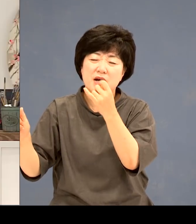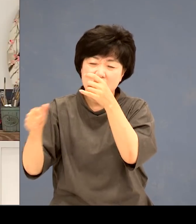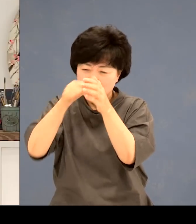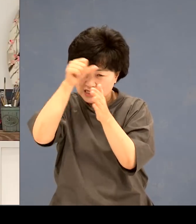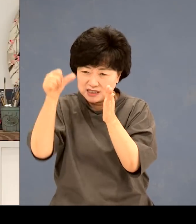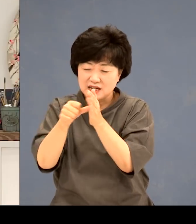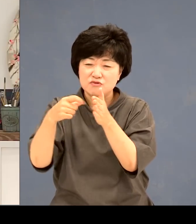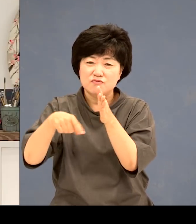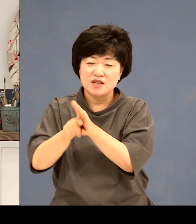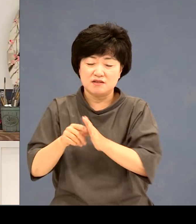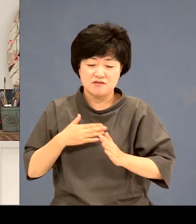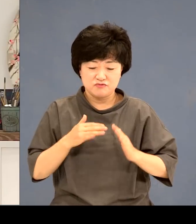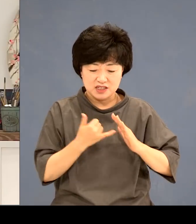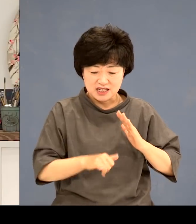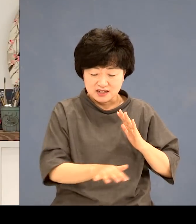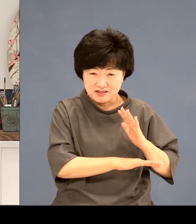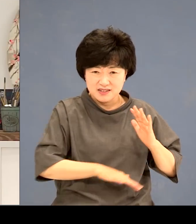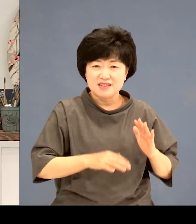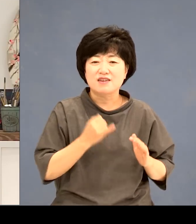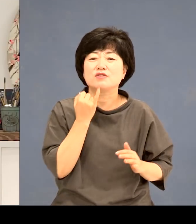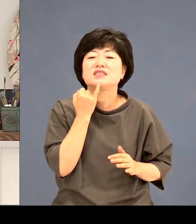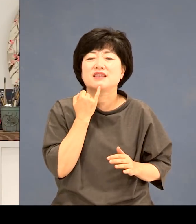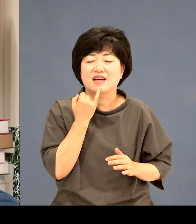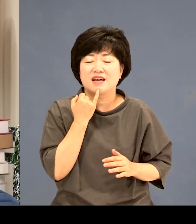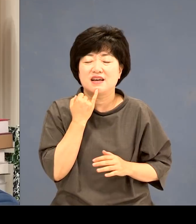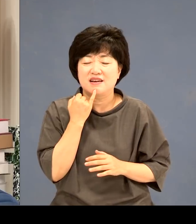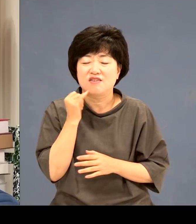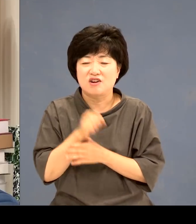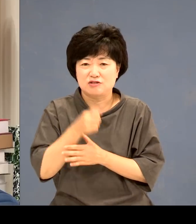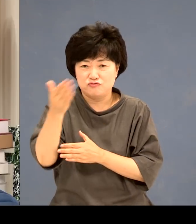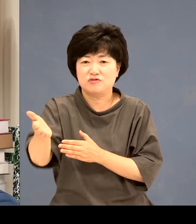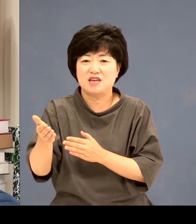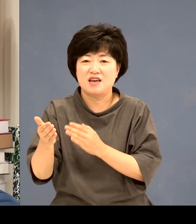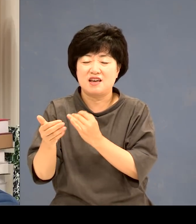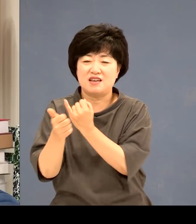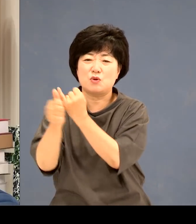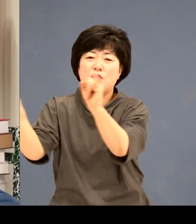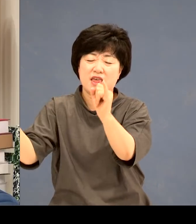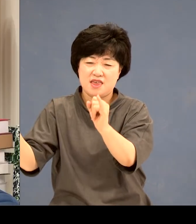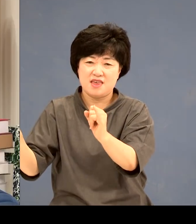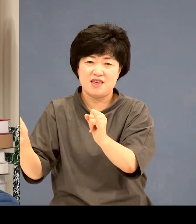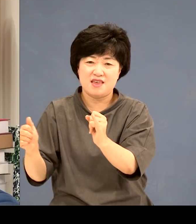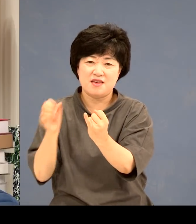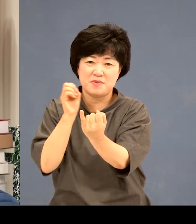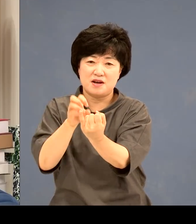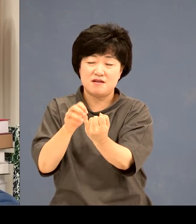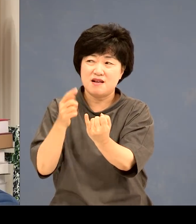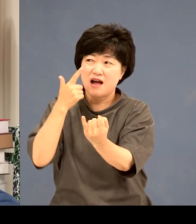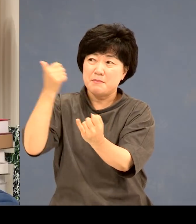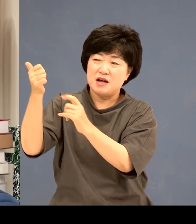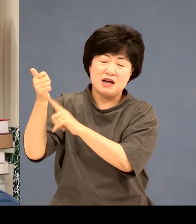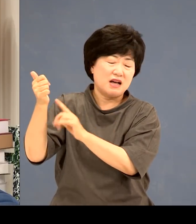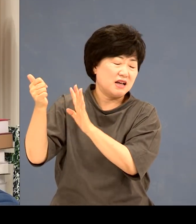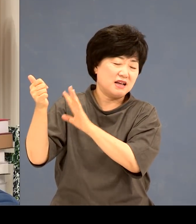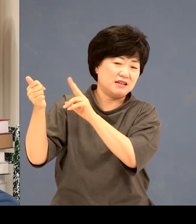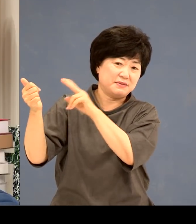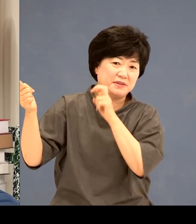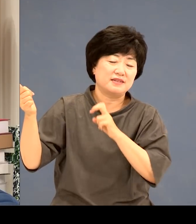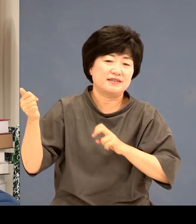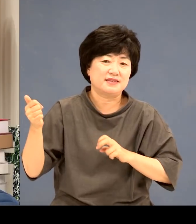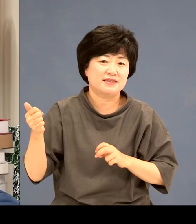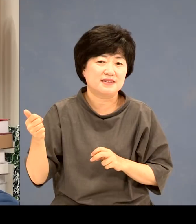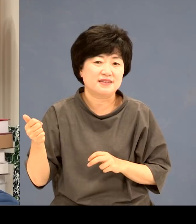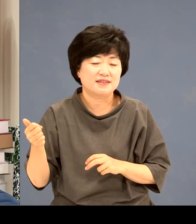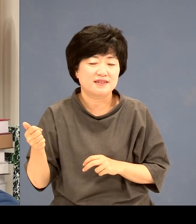이혼하시라고. 그러니까 어머니의 인생을 위해서 저희들은 다 괜찮으니까 이혼하셔서 어머니의 인생을 좀 사셨으면 좋겠다고. 이렇게 어머님도 많이 우시고